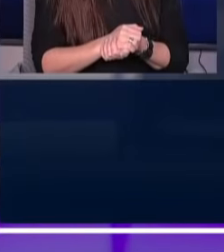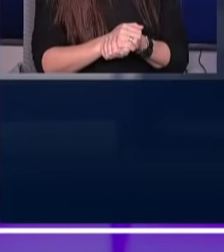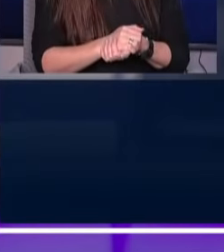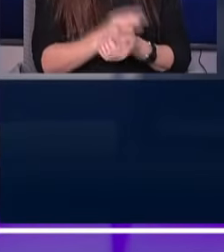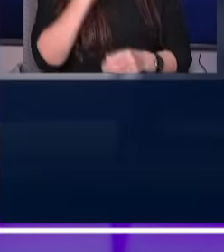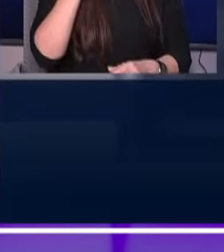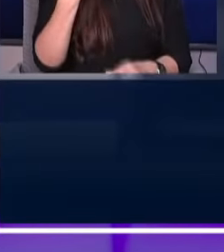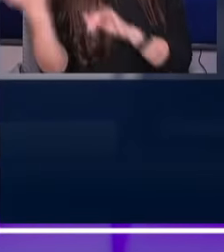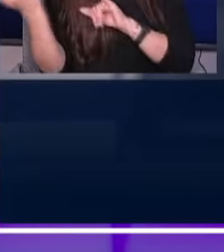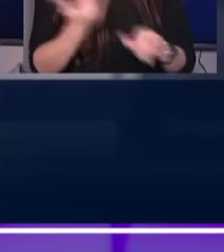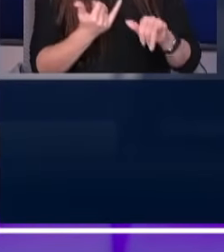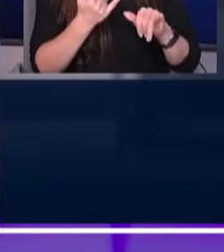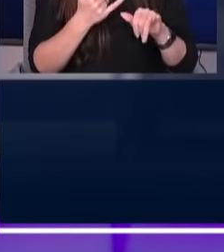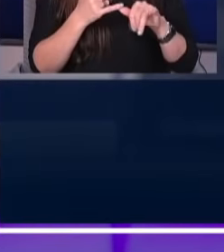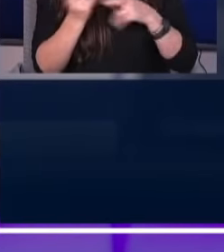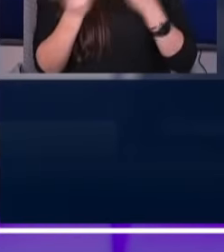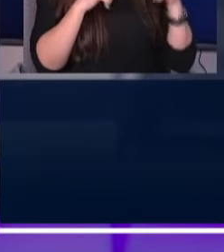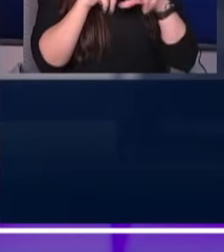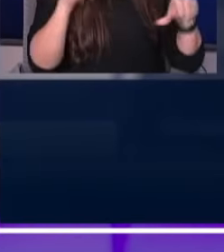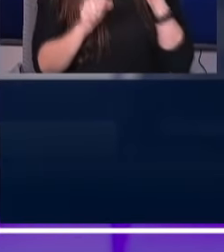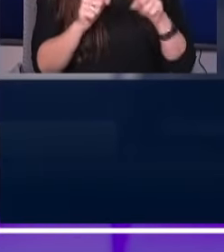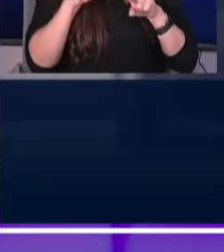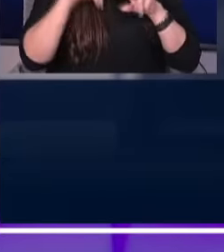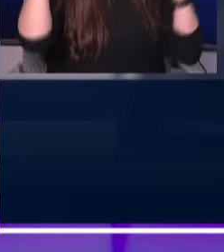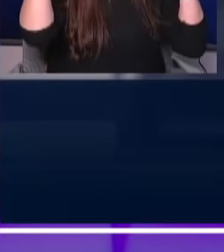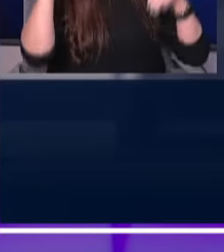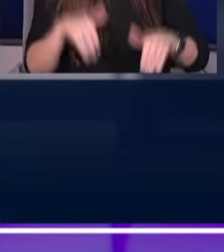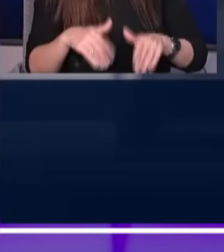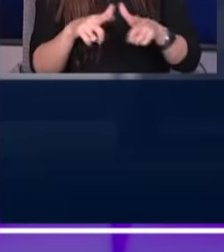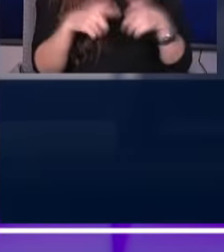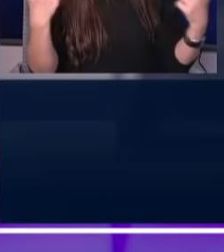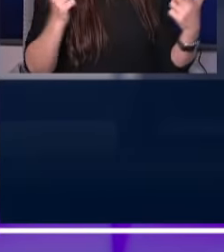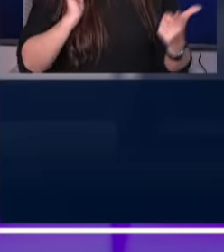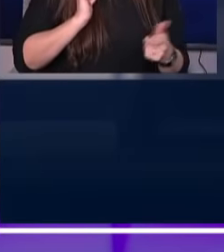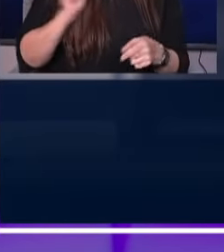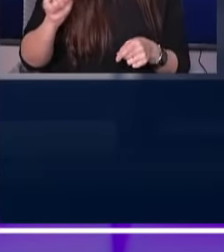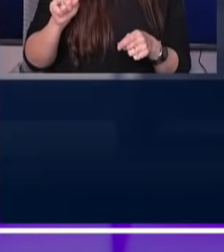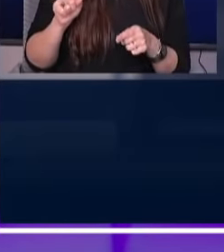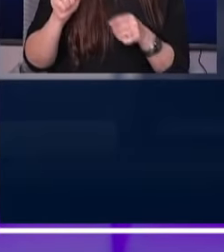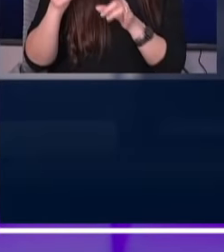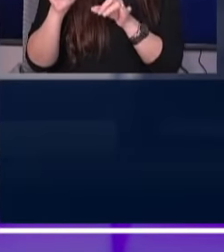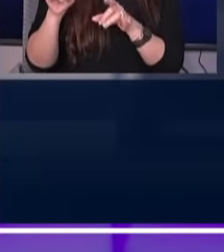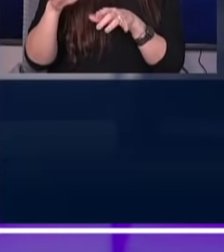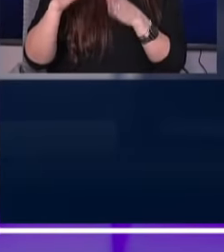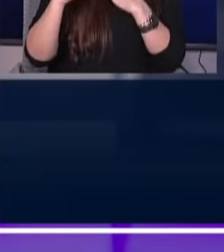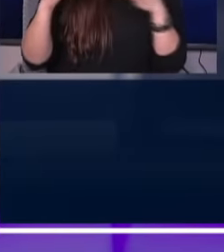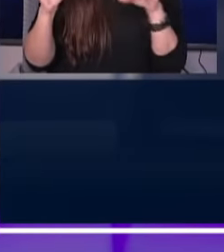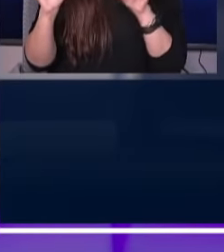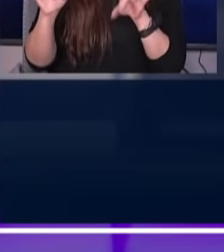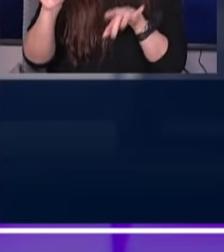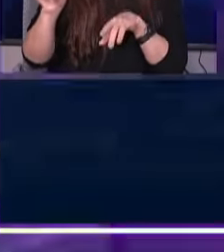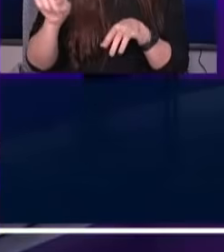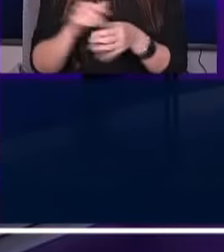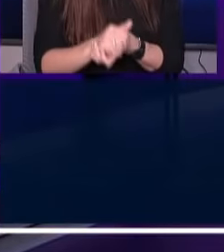שערי צדק במצב קשה, אחרי שטבע בברכה פרטית בצימר, במאחז אש קודש. כרמל דנגור כתבתנו